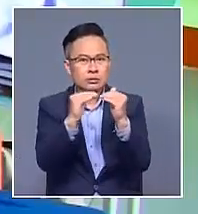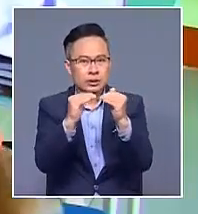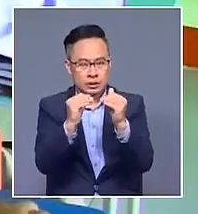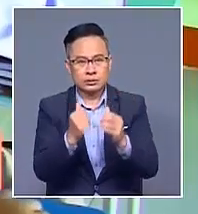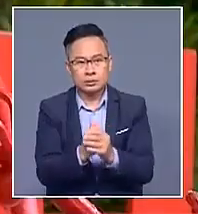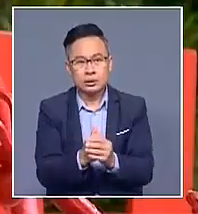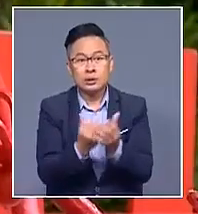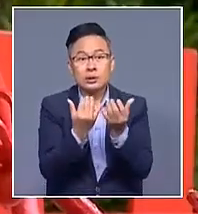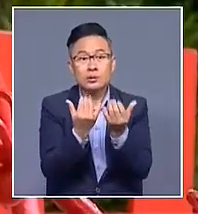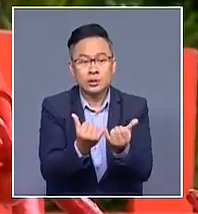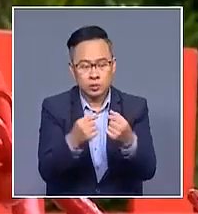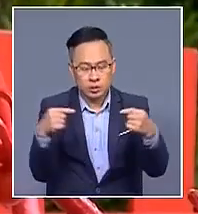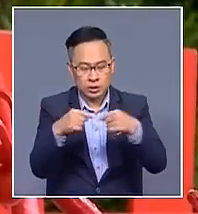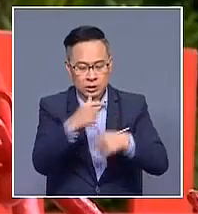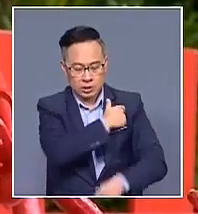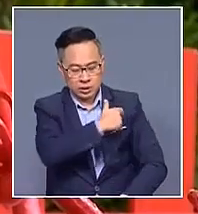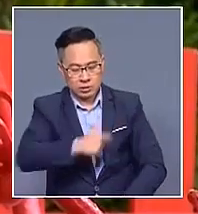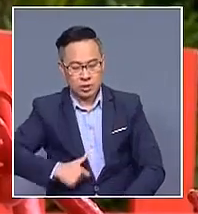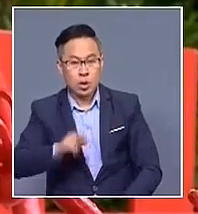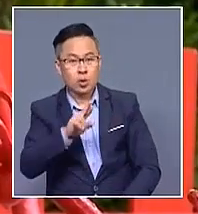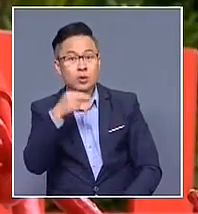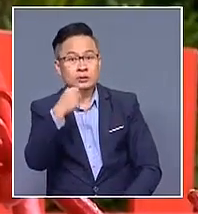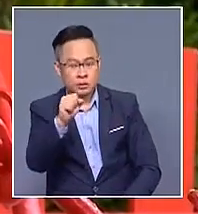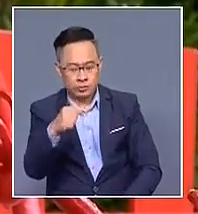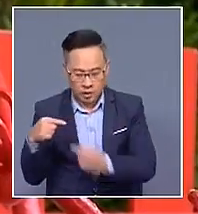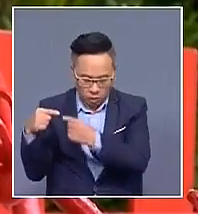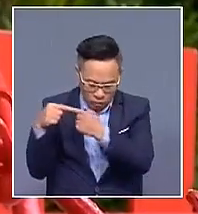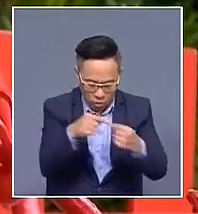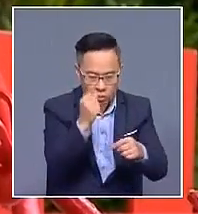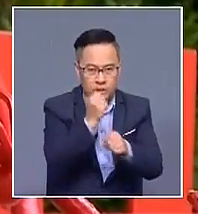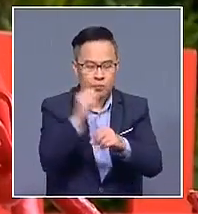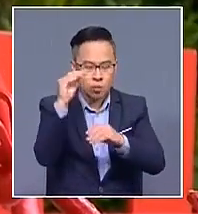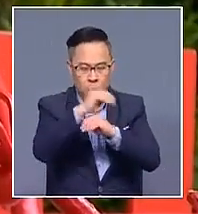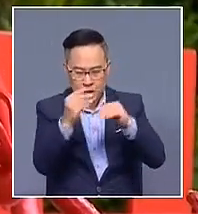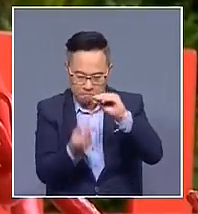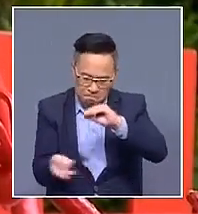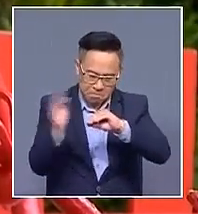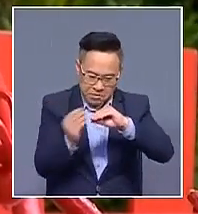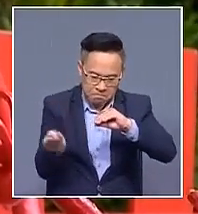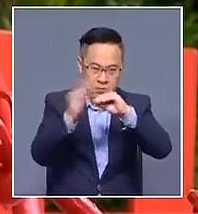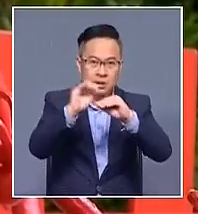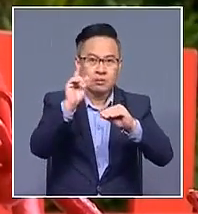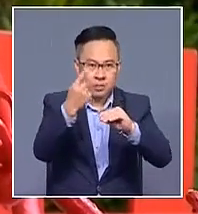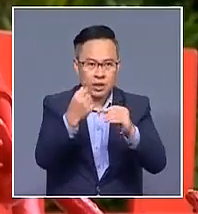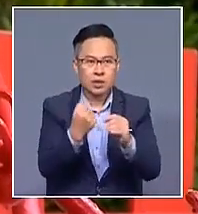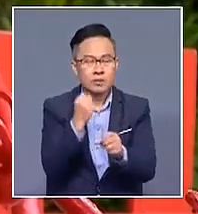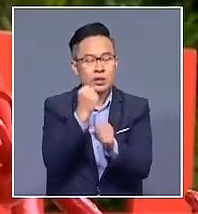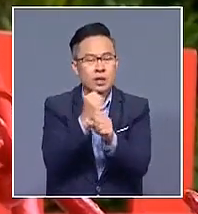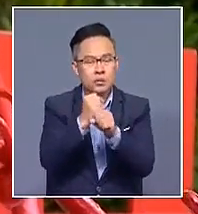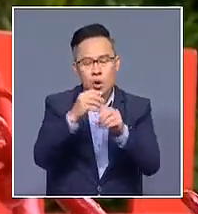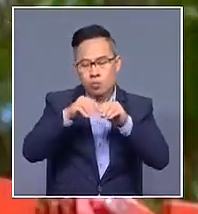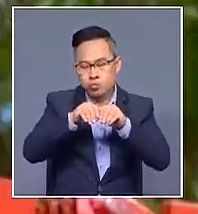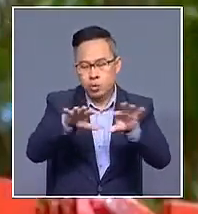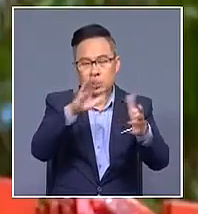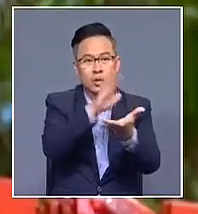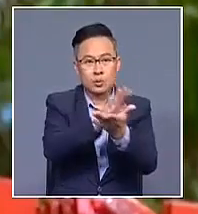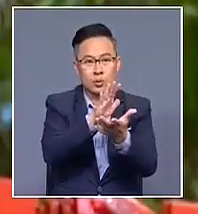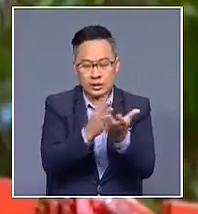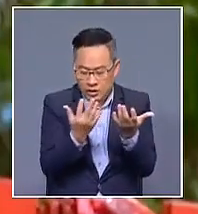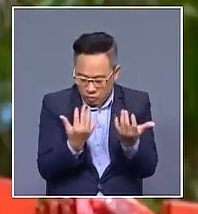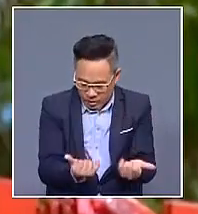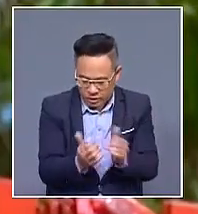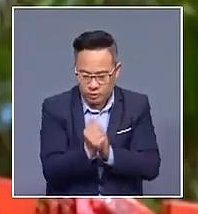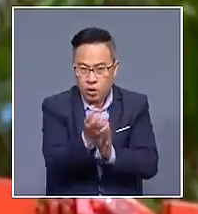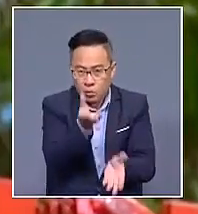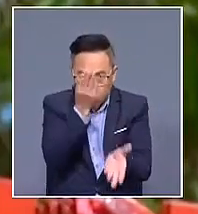มถึงพอมาถึงรัชกาลที่10ท่านก็ทรงโปรดแล้วก็ให้ขยายโครงการมากยิ่งขึ้นก็มีการเอามาใช้ให้กับโรงเรียนอย่างที่วันนี้หนู